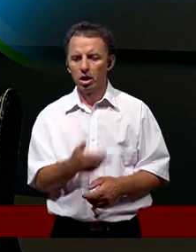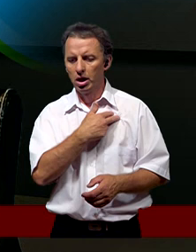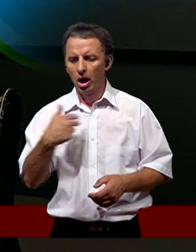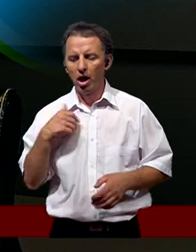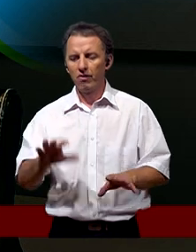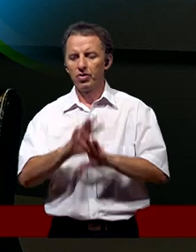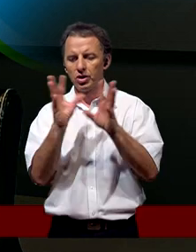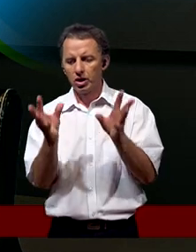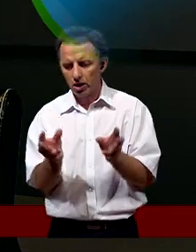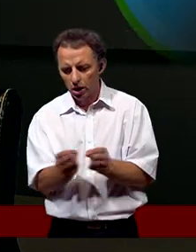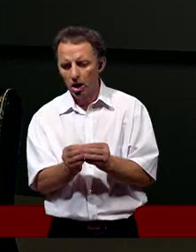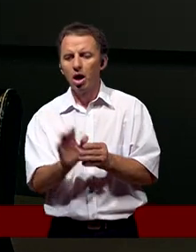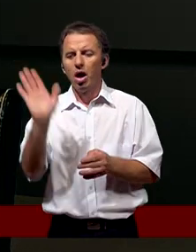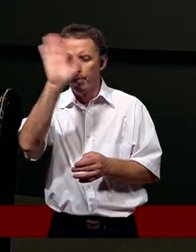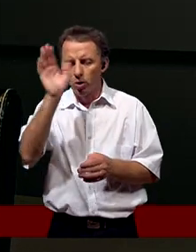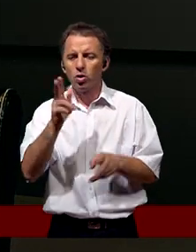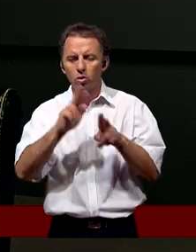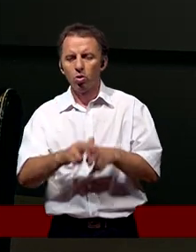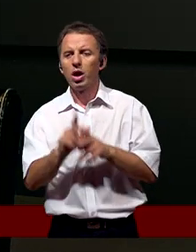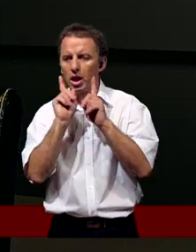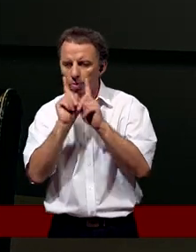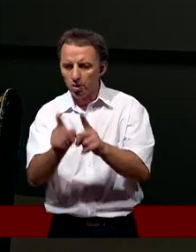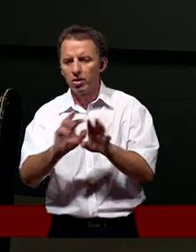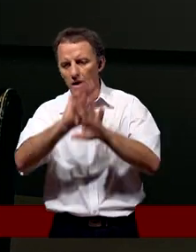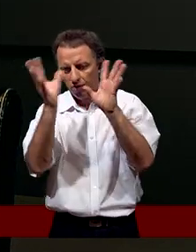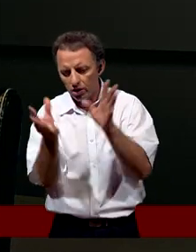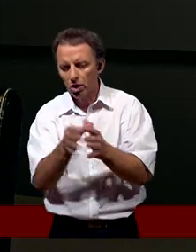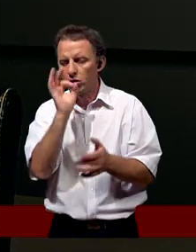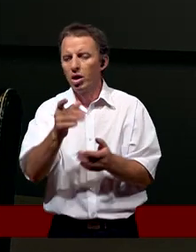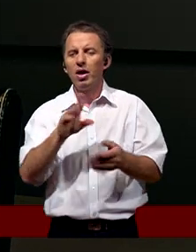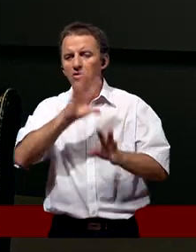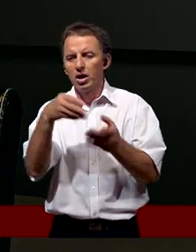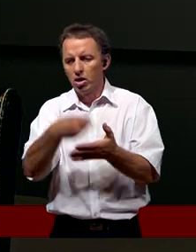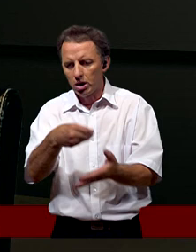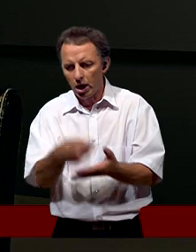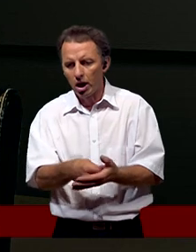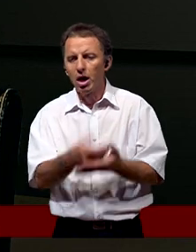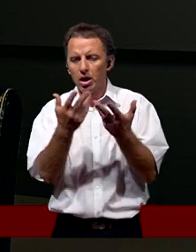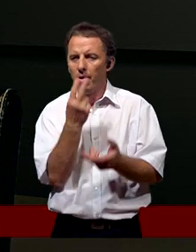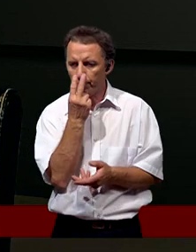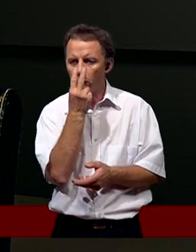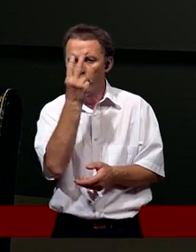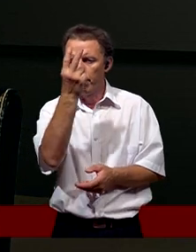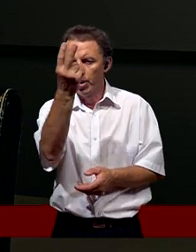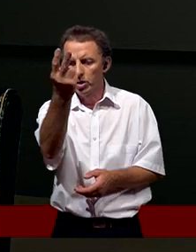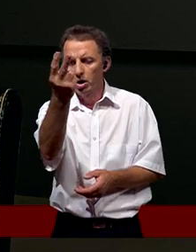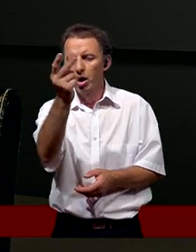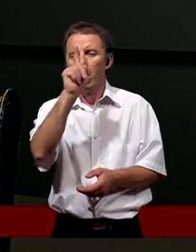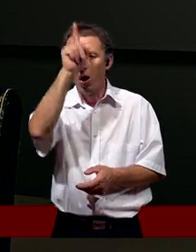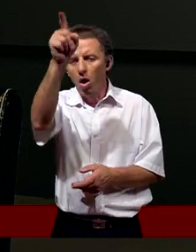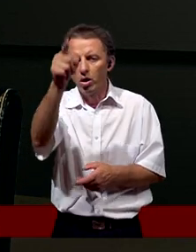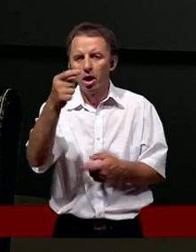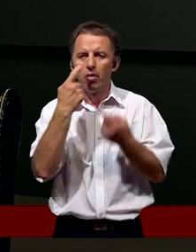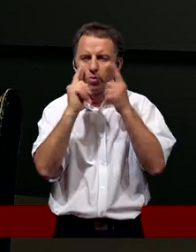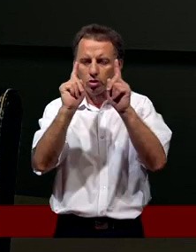z nim darować nam wszystkiego. Czyli Bóg, który naprawdę chce naszego dobra, za wszelką cenę, On chce, żebyśmy popatrzyli, w jaki sposób